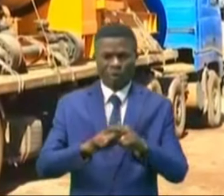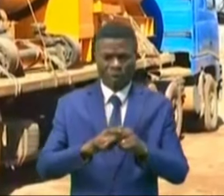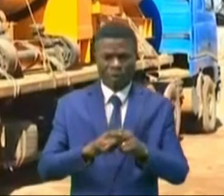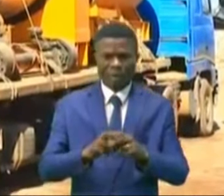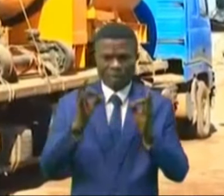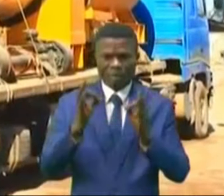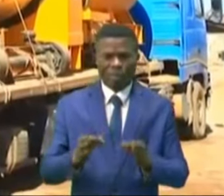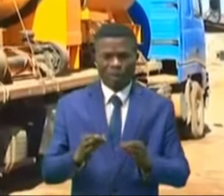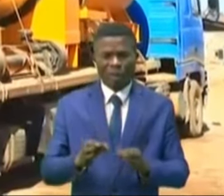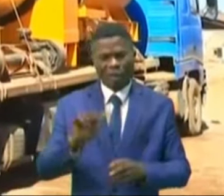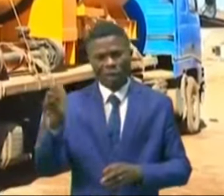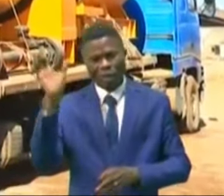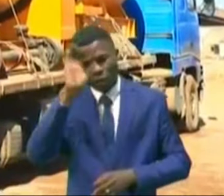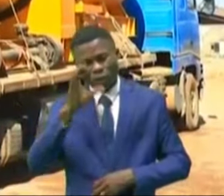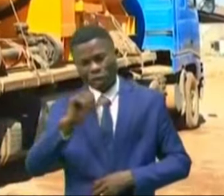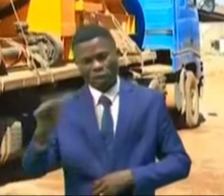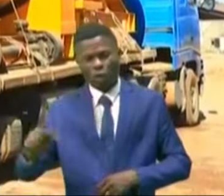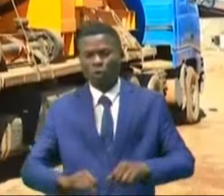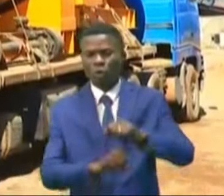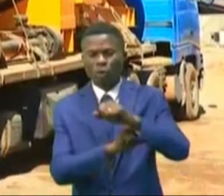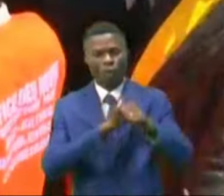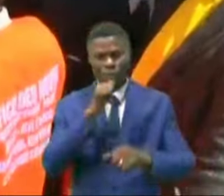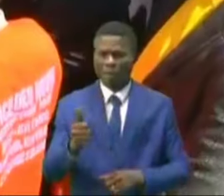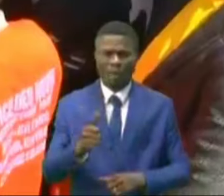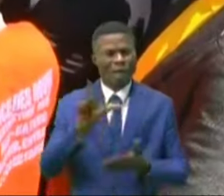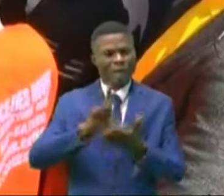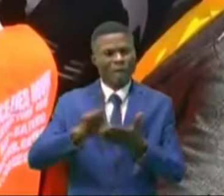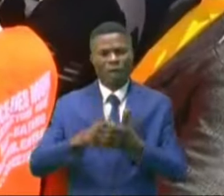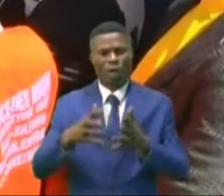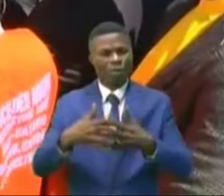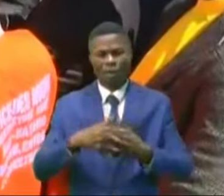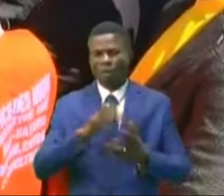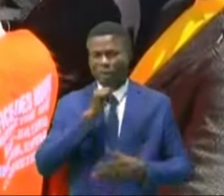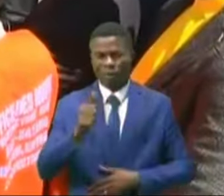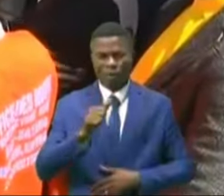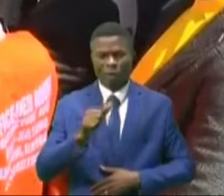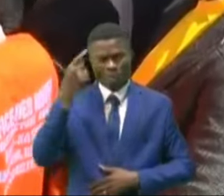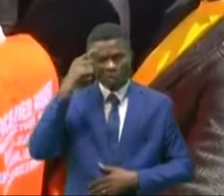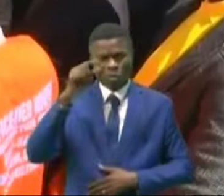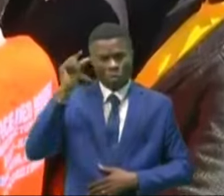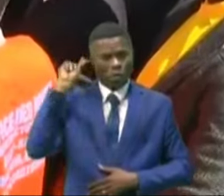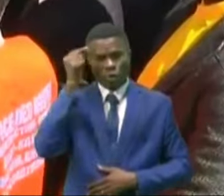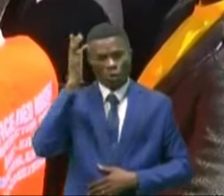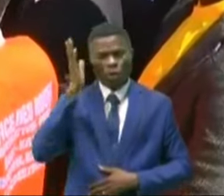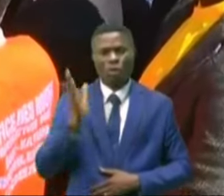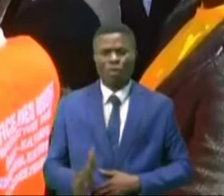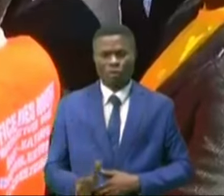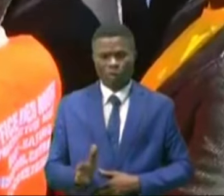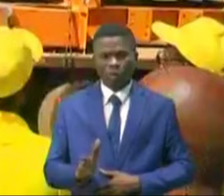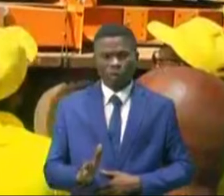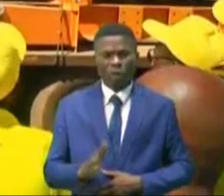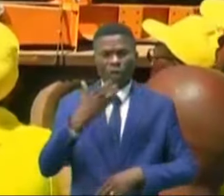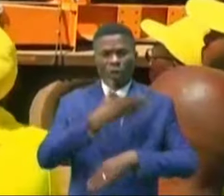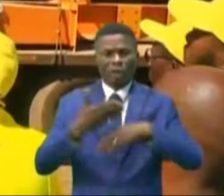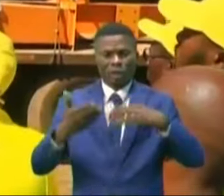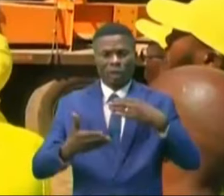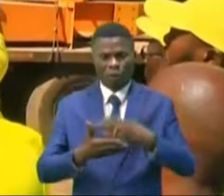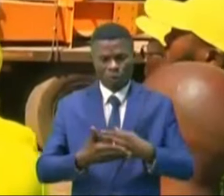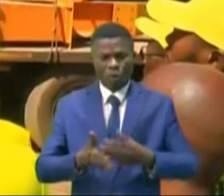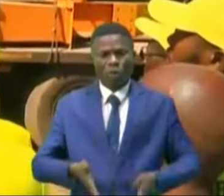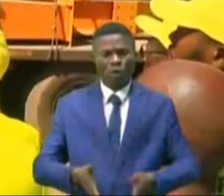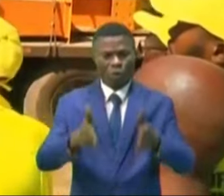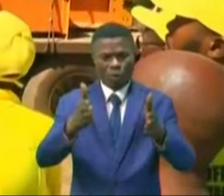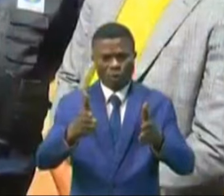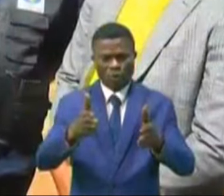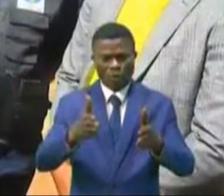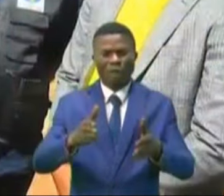par les sous-traitants ou des locations d'engins. Il s'agit pour le gouverneur Jacques Kiabula-Katwe de construire désormais des routes à des